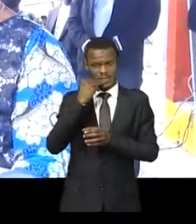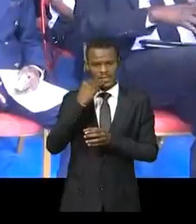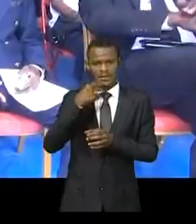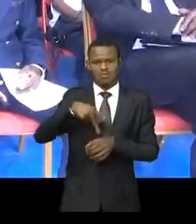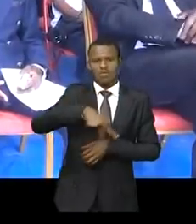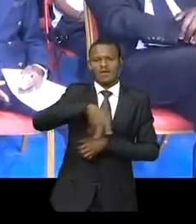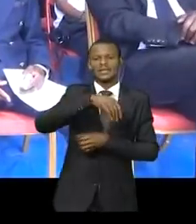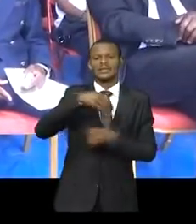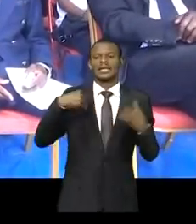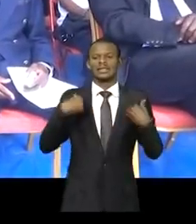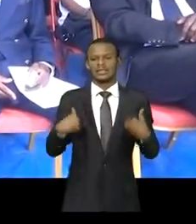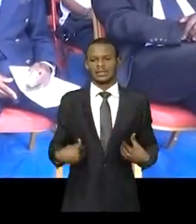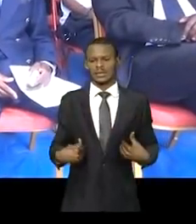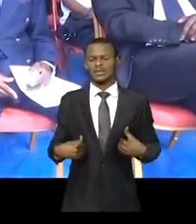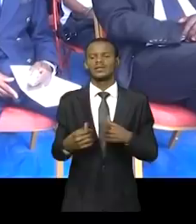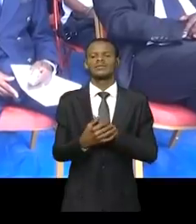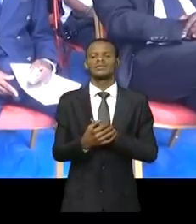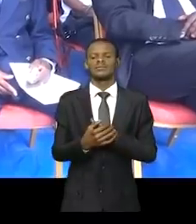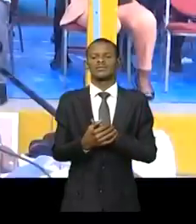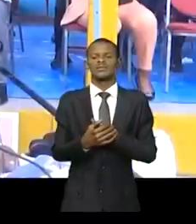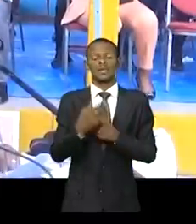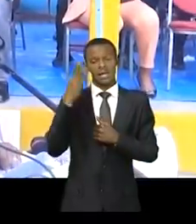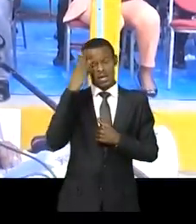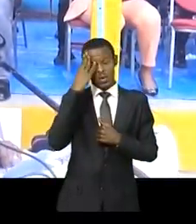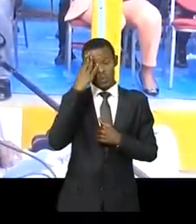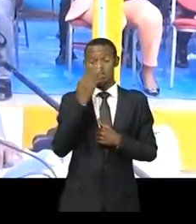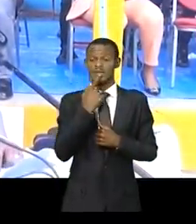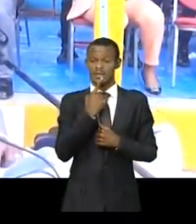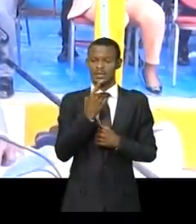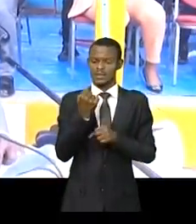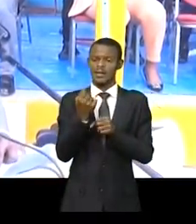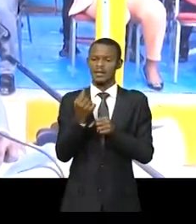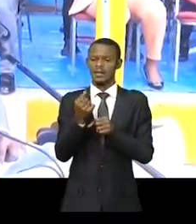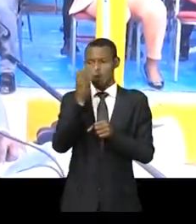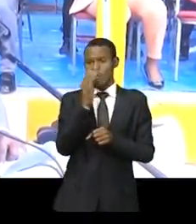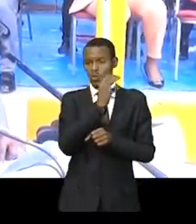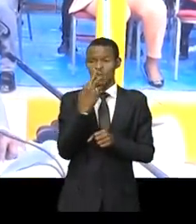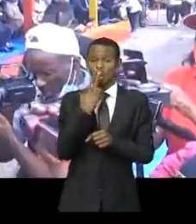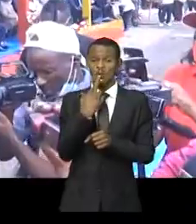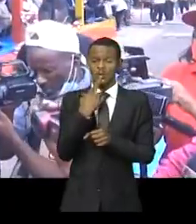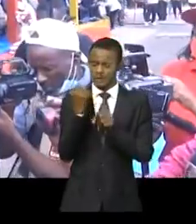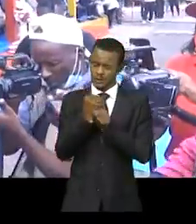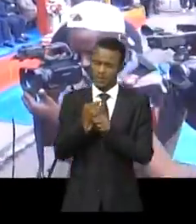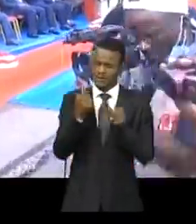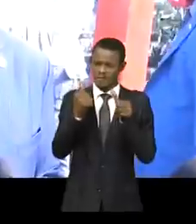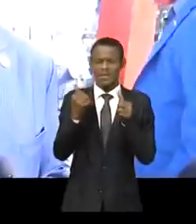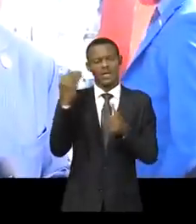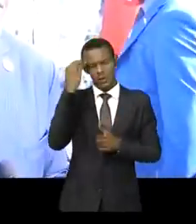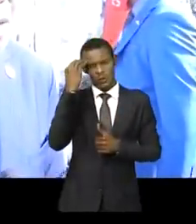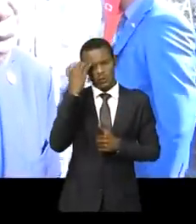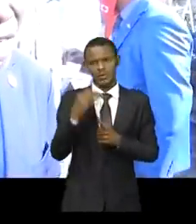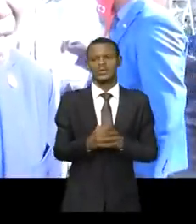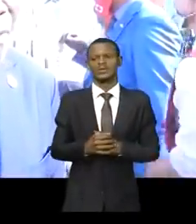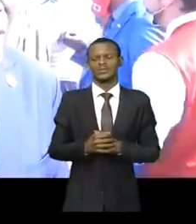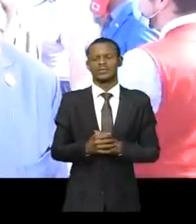reconnu la qualité du travail qu'abat ce mouvement humanitaire de volontaires secouristes en RDC. Hôte de la cérémonie,